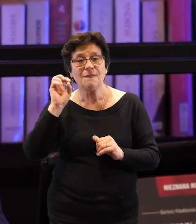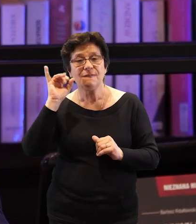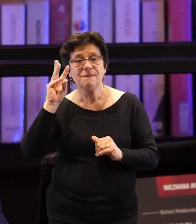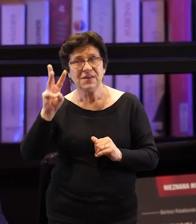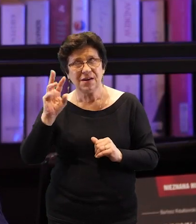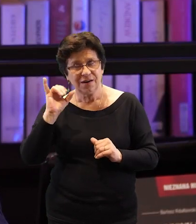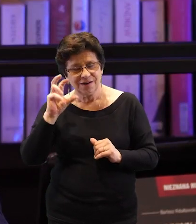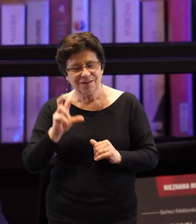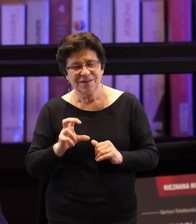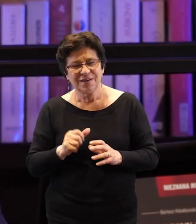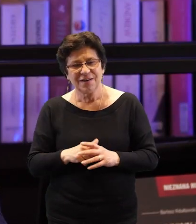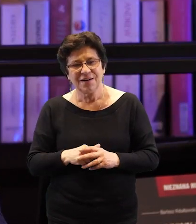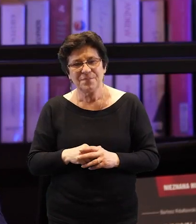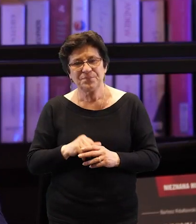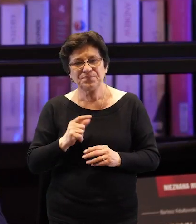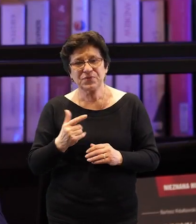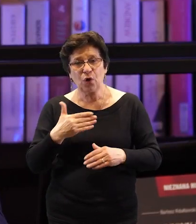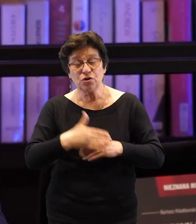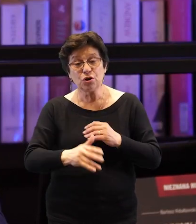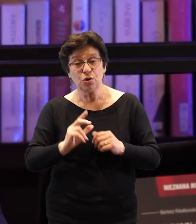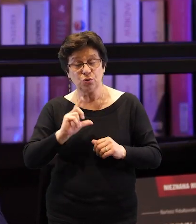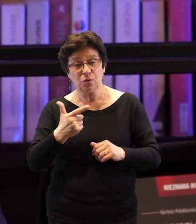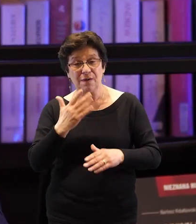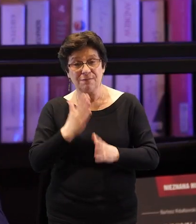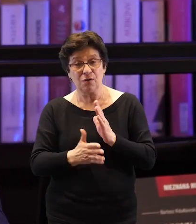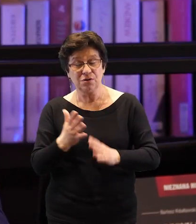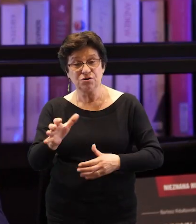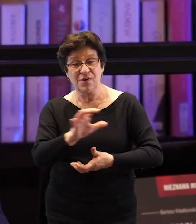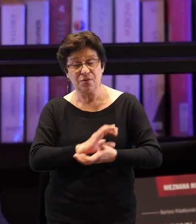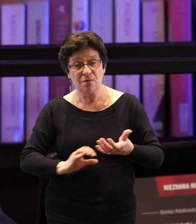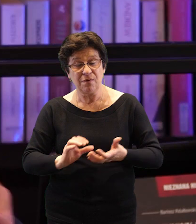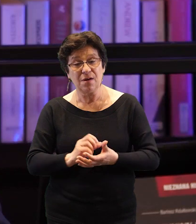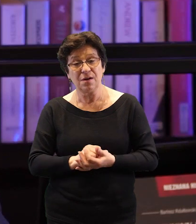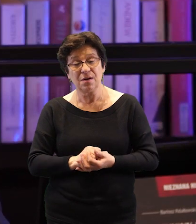Konar, że pod koniec II wojny światowej